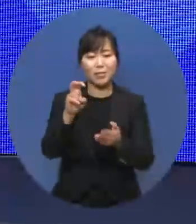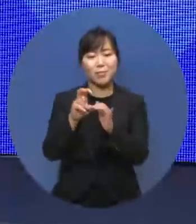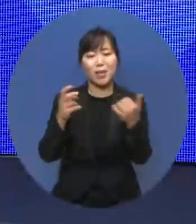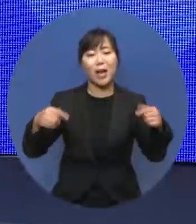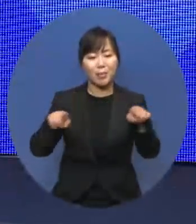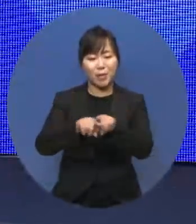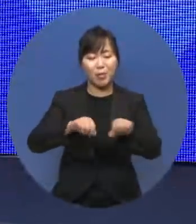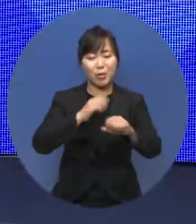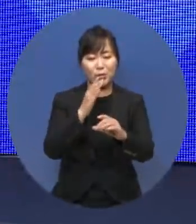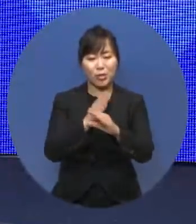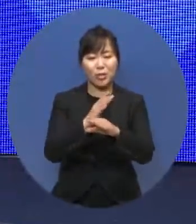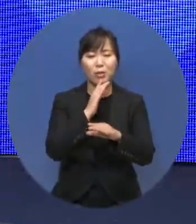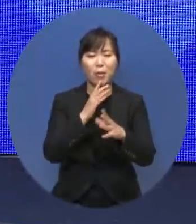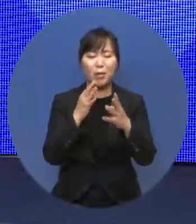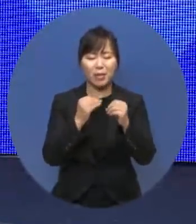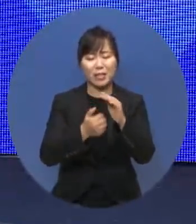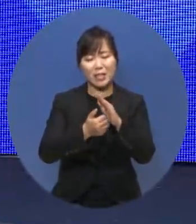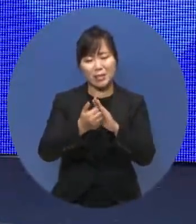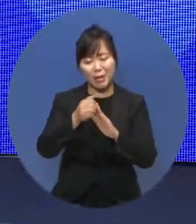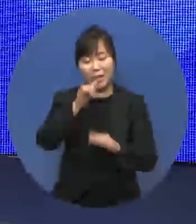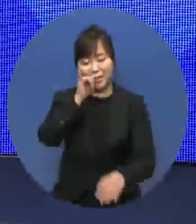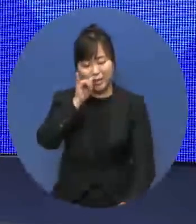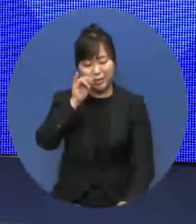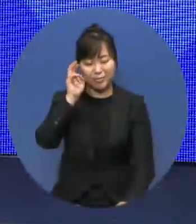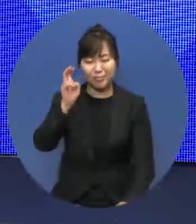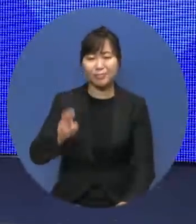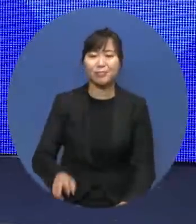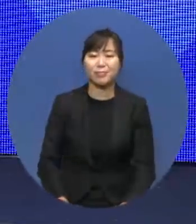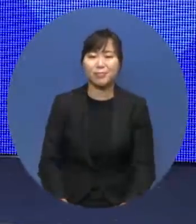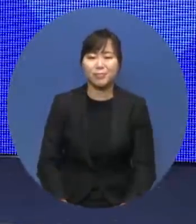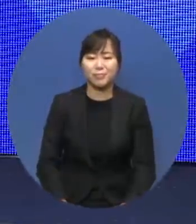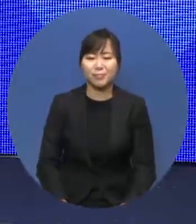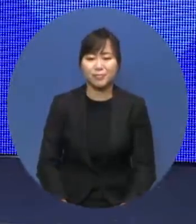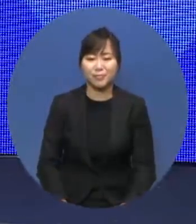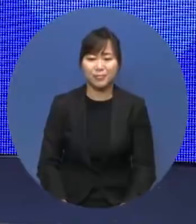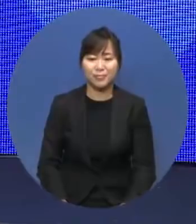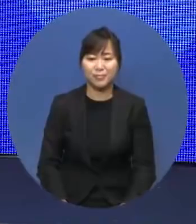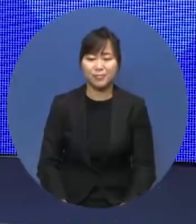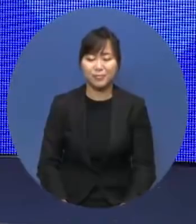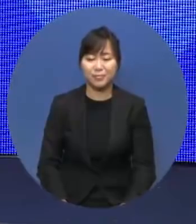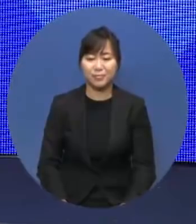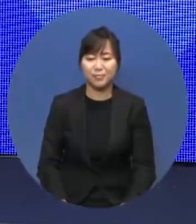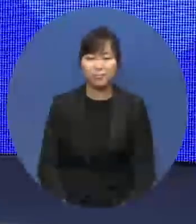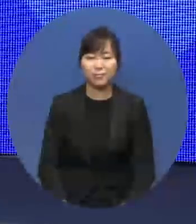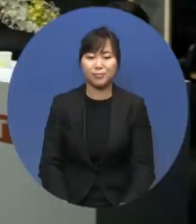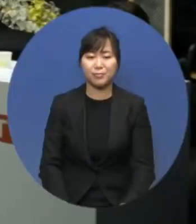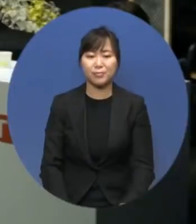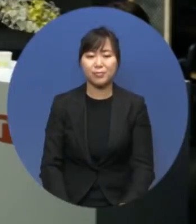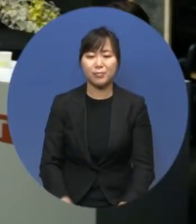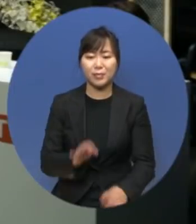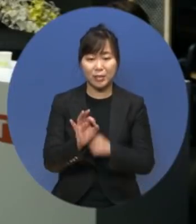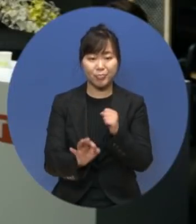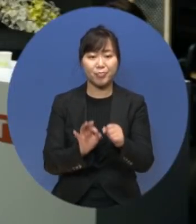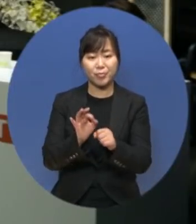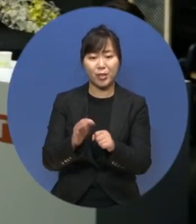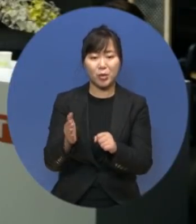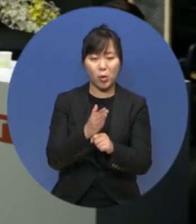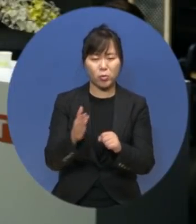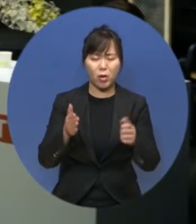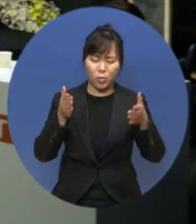하고 있고요. 이게 또 많은 이제 희망이 되는 것 같습니다. 네. 네, 10년 정도의